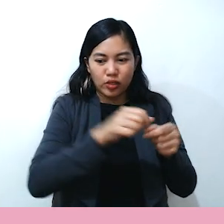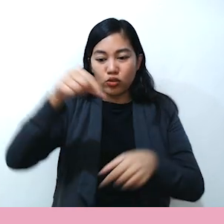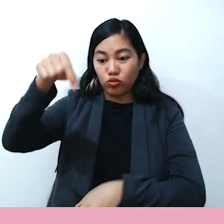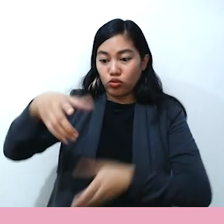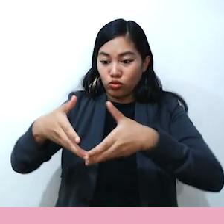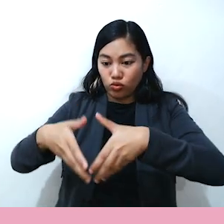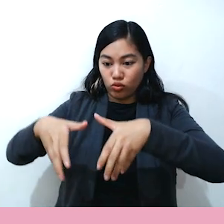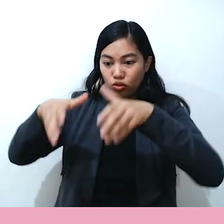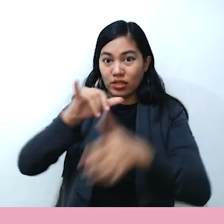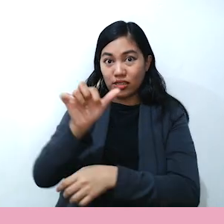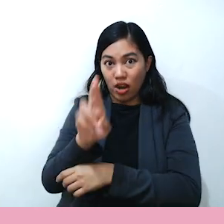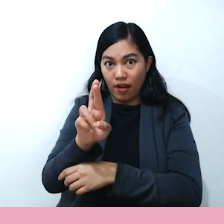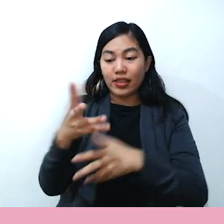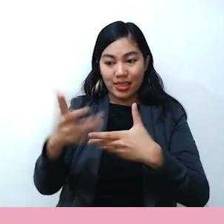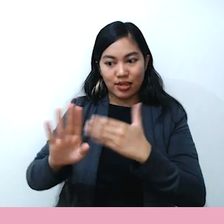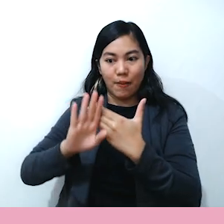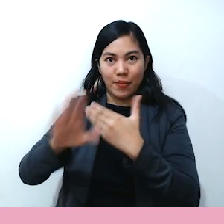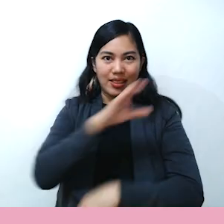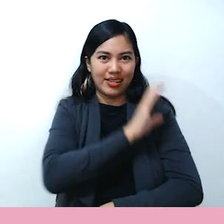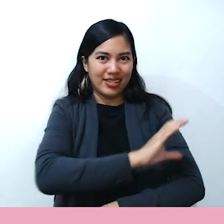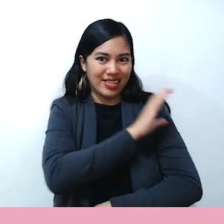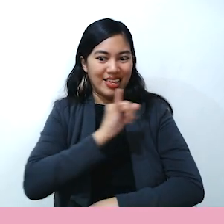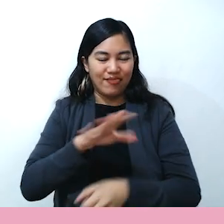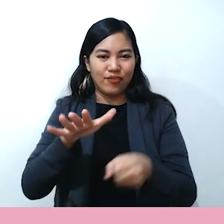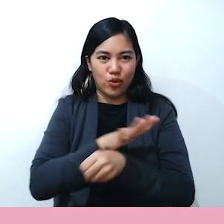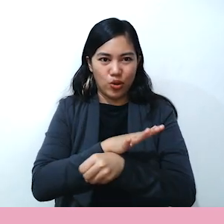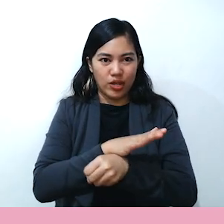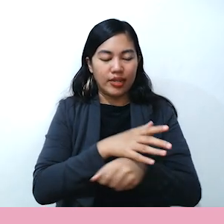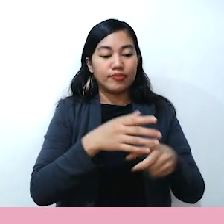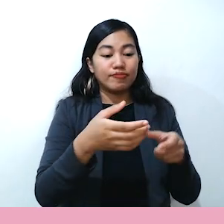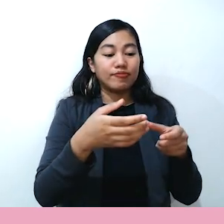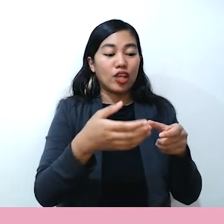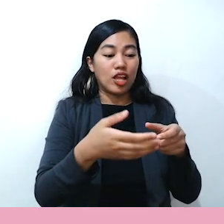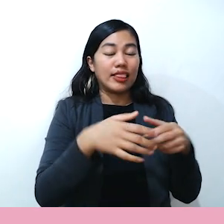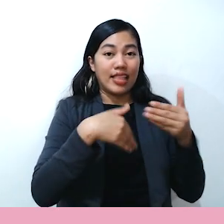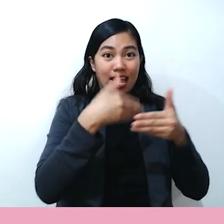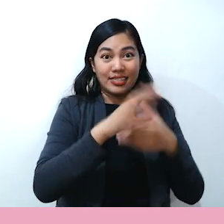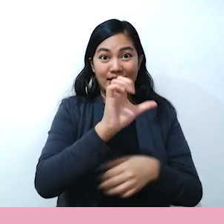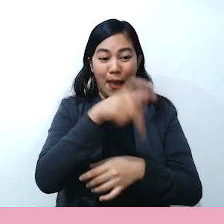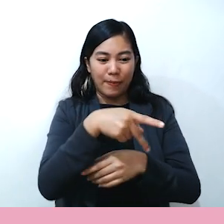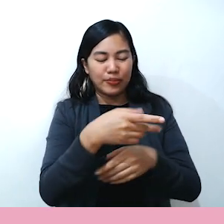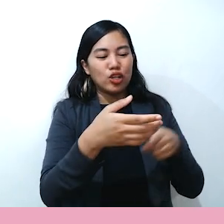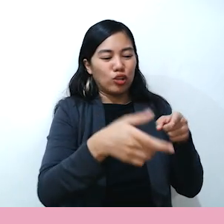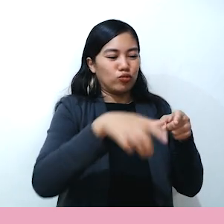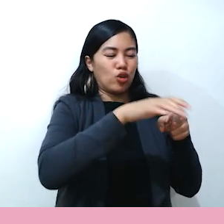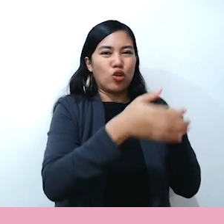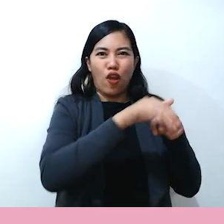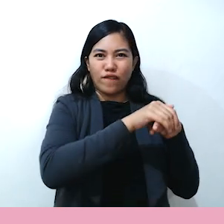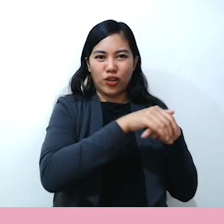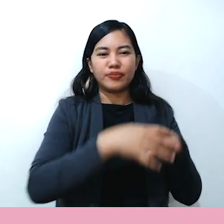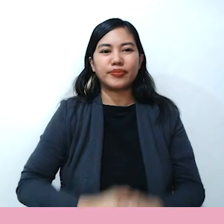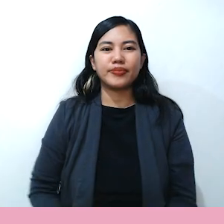kapag puno na. Tapos ay kinukuha ko ang pen cap at ibinabalik ito sa pen. Salamat sa pagtrato sa akin ng mabuti,